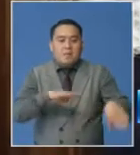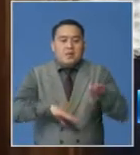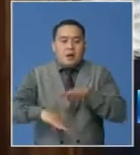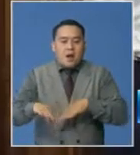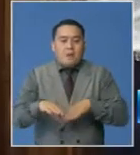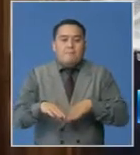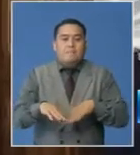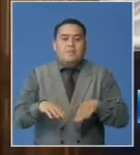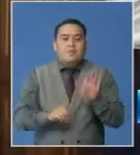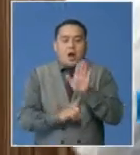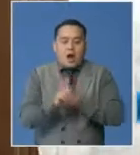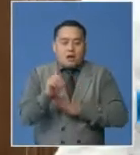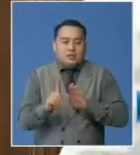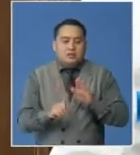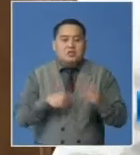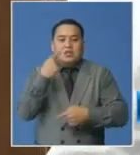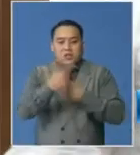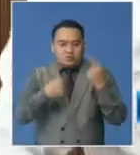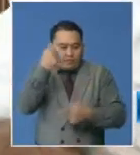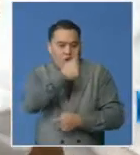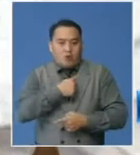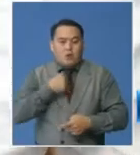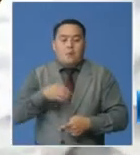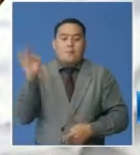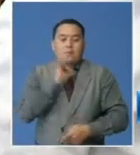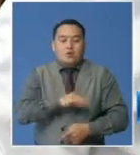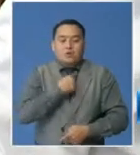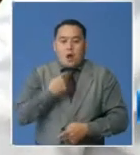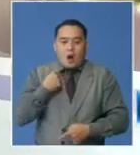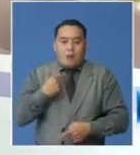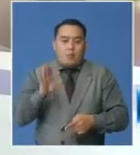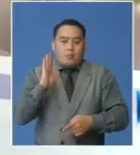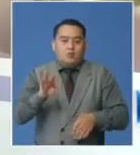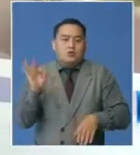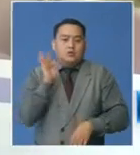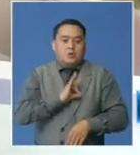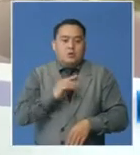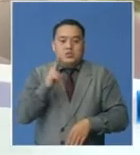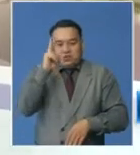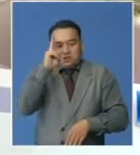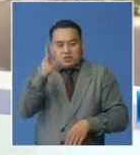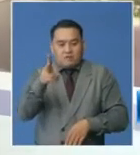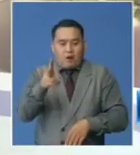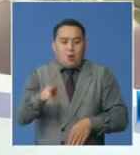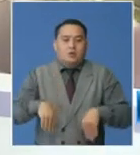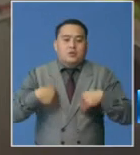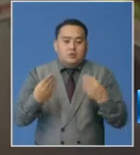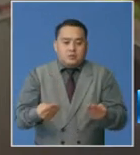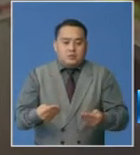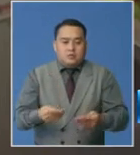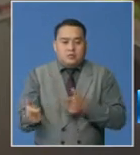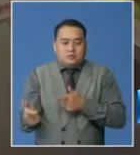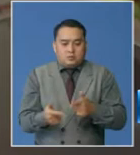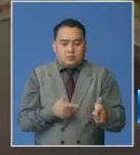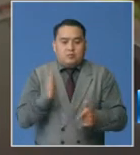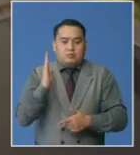плавательного бассейна начнется в начале следующего года. На пользование талдыкурганцам он будет сдан через 2 года. Эльвира Лекерова, Абзал